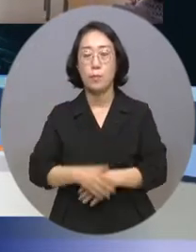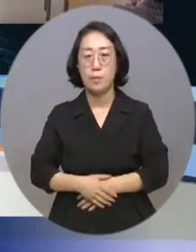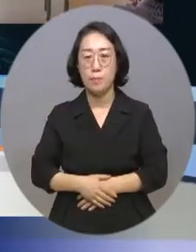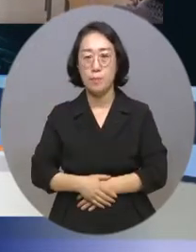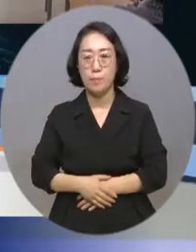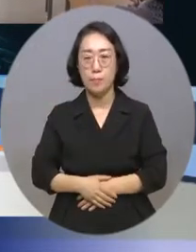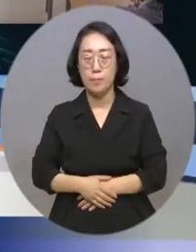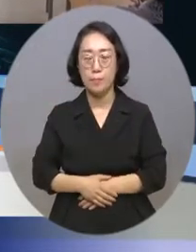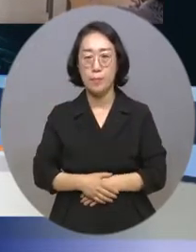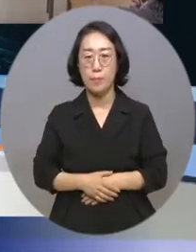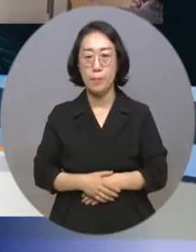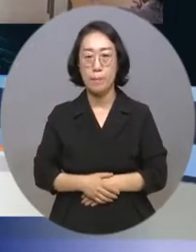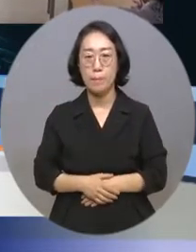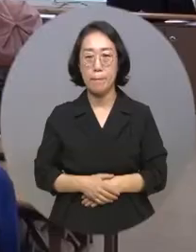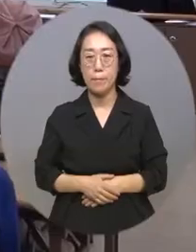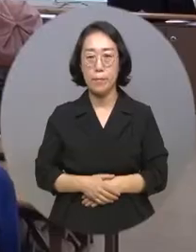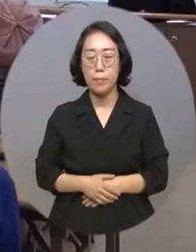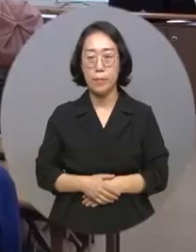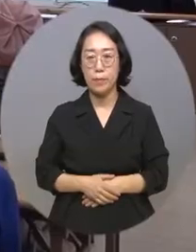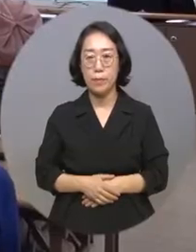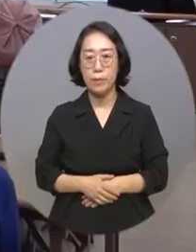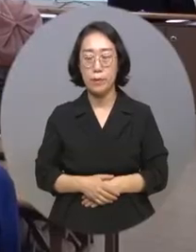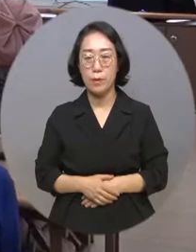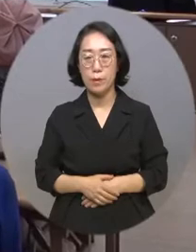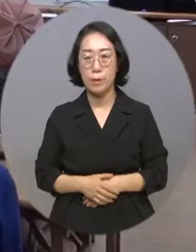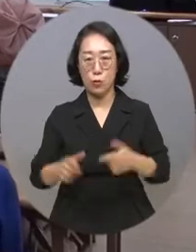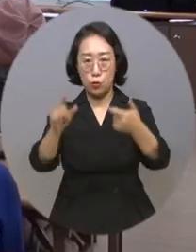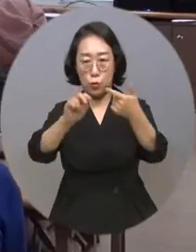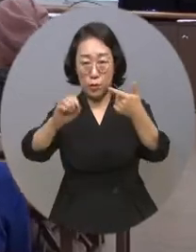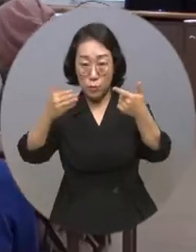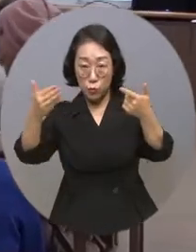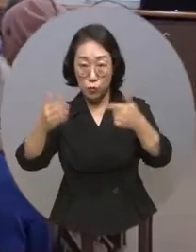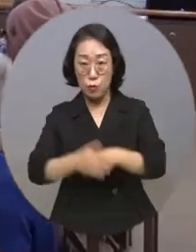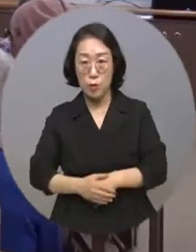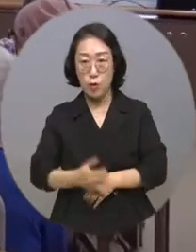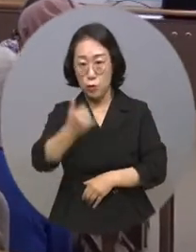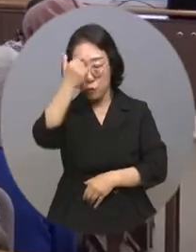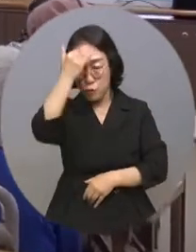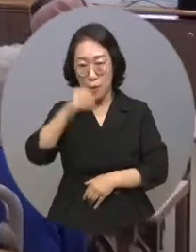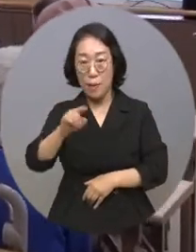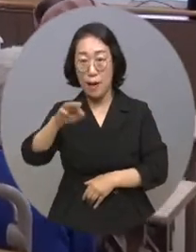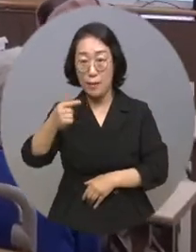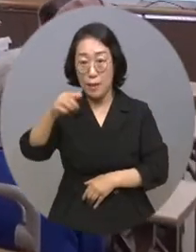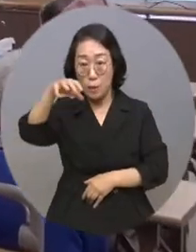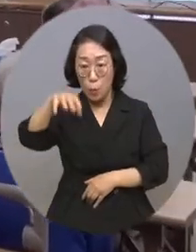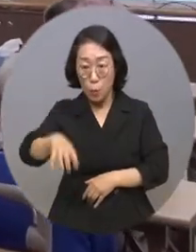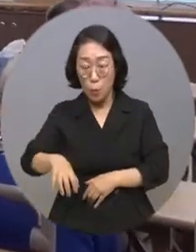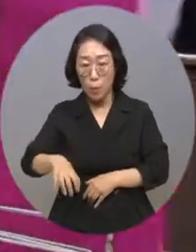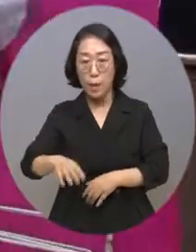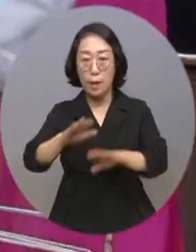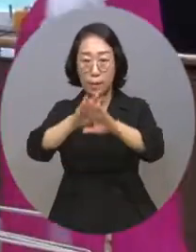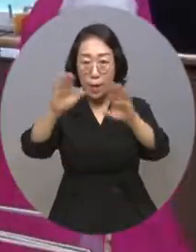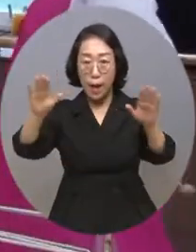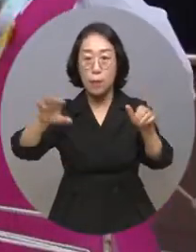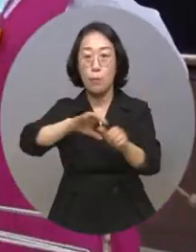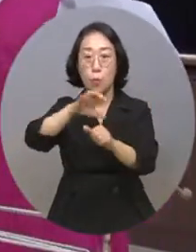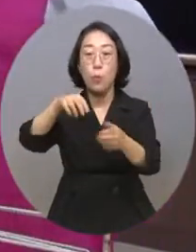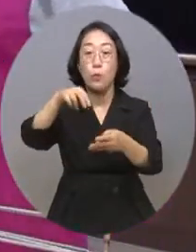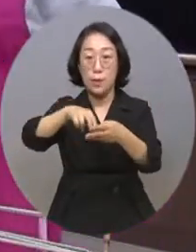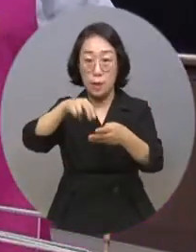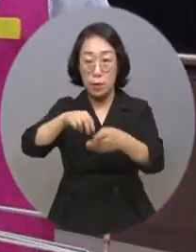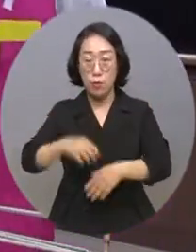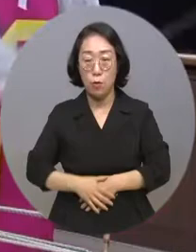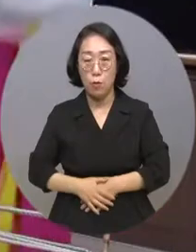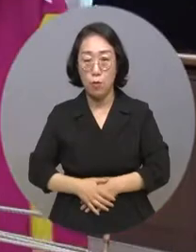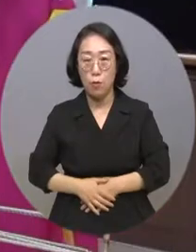노혜림 기자가 전합니다. 지난 29일 충남 아산에 있는 가을동화주간보호센터에서 복지TV